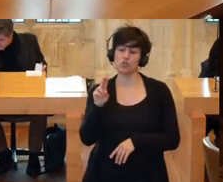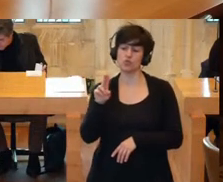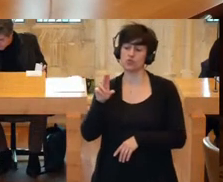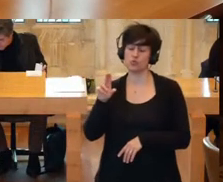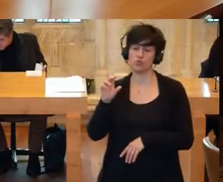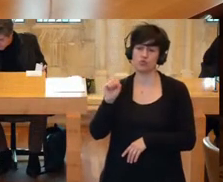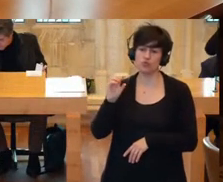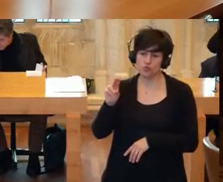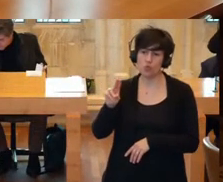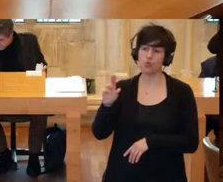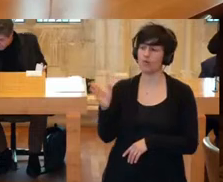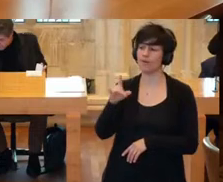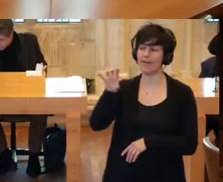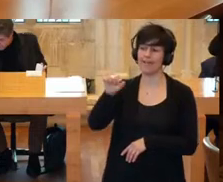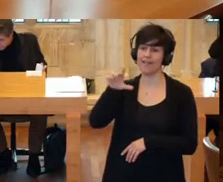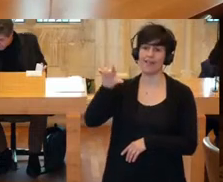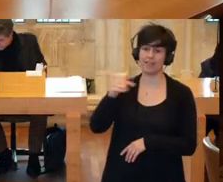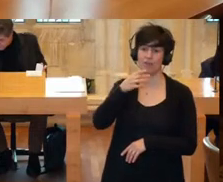verre.